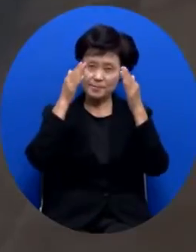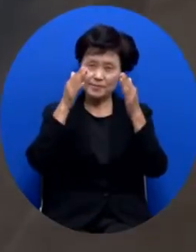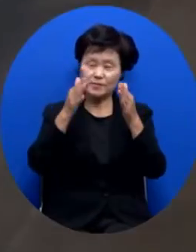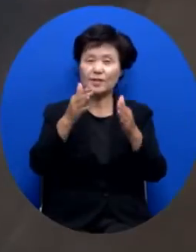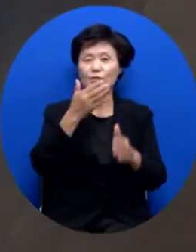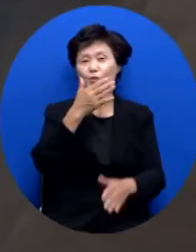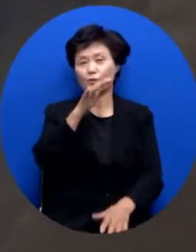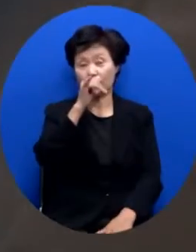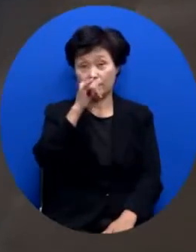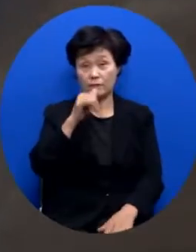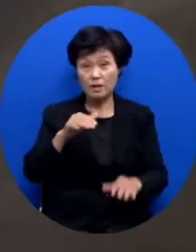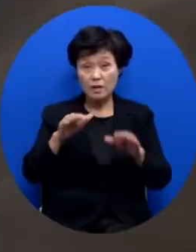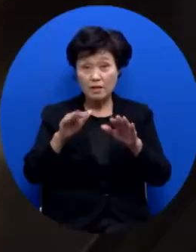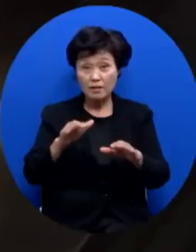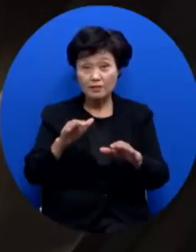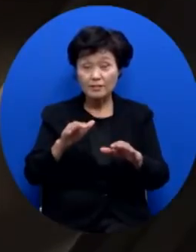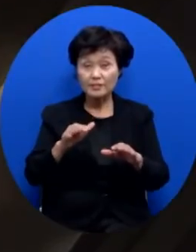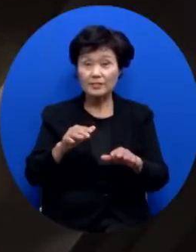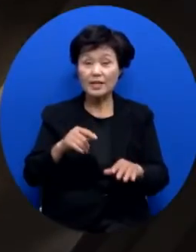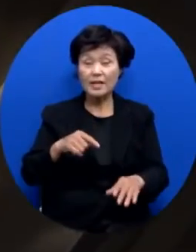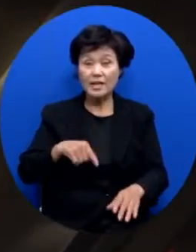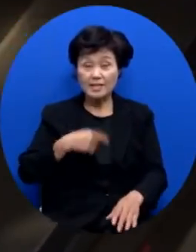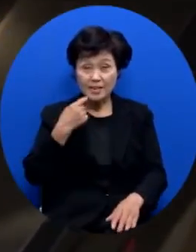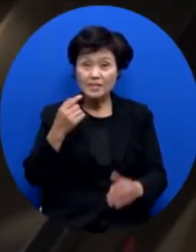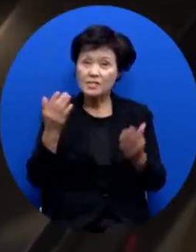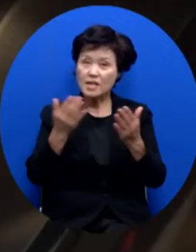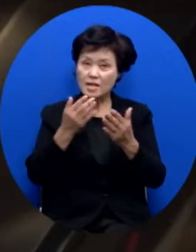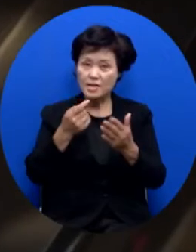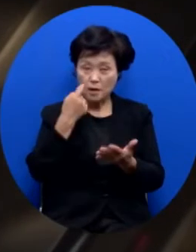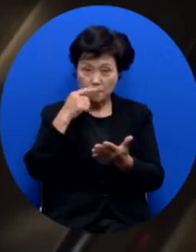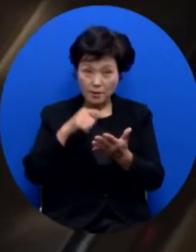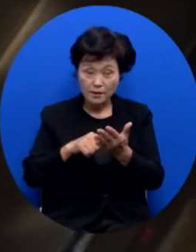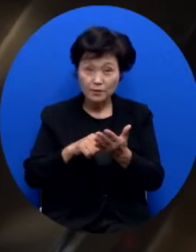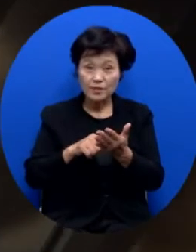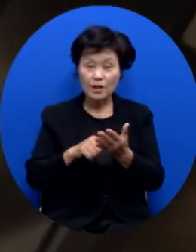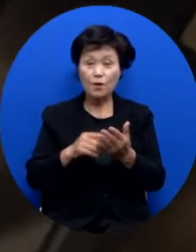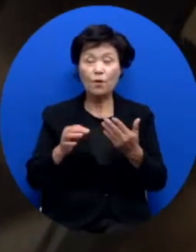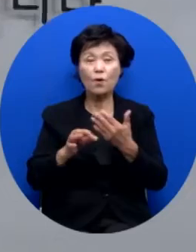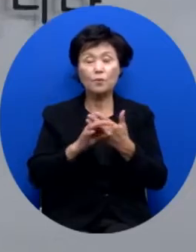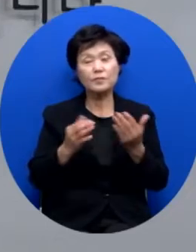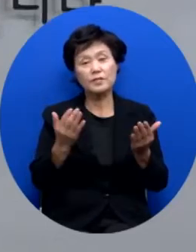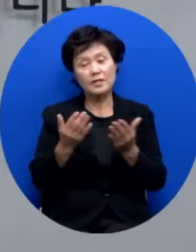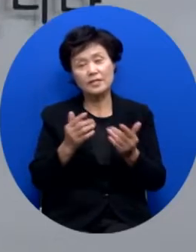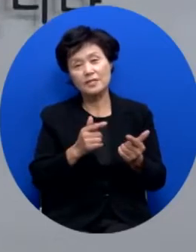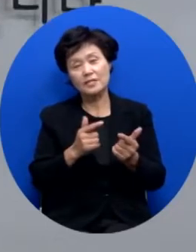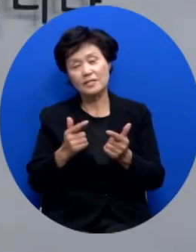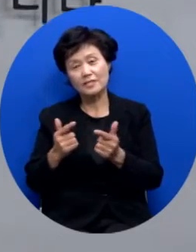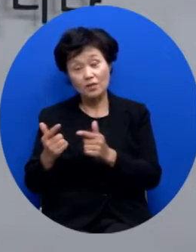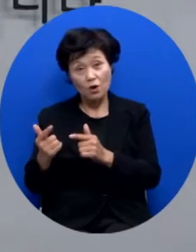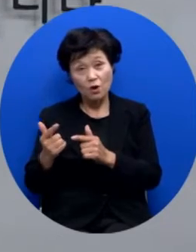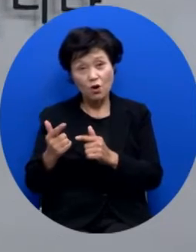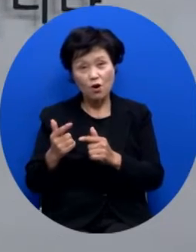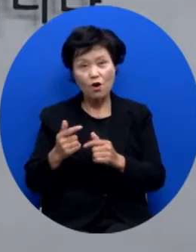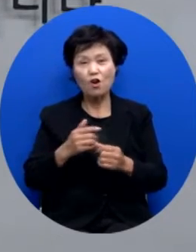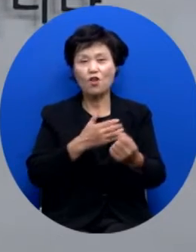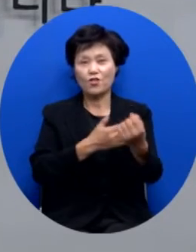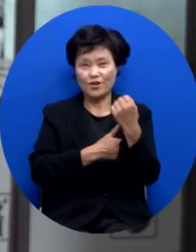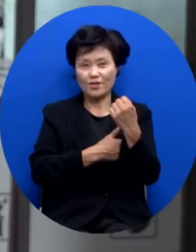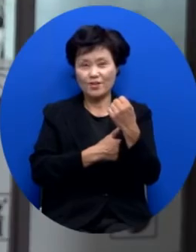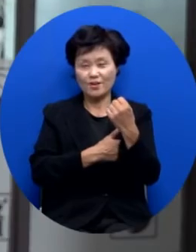덕분에 현재 셰프로서의 소명을 발견했고 인턴십 등 관련 역량을 충분히 쌓고 있습니다